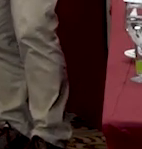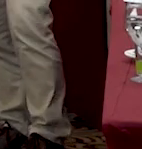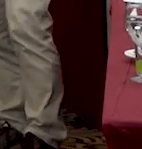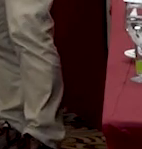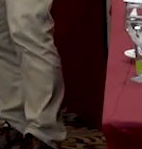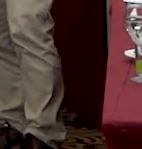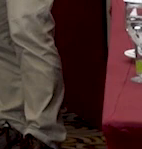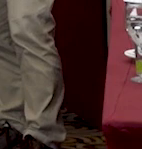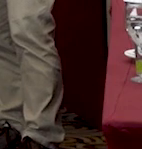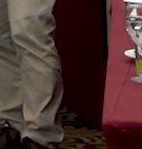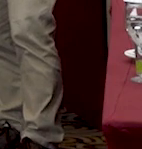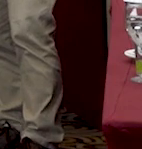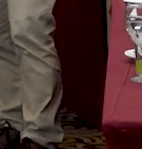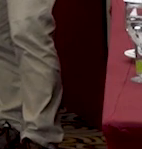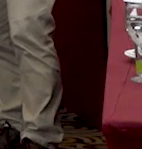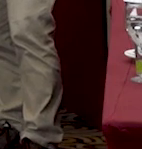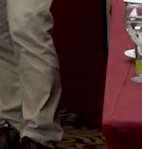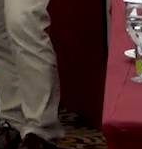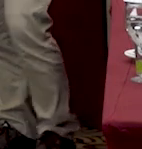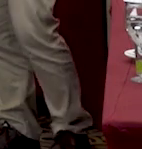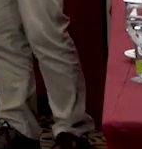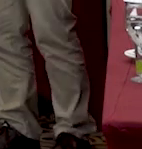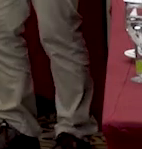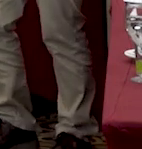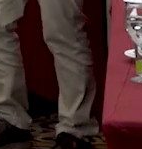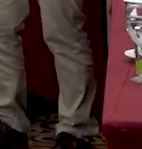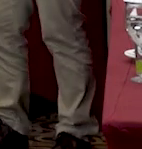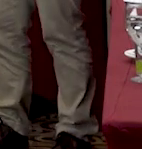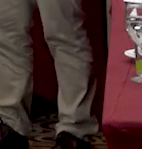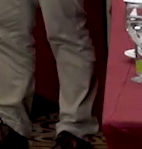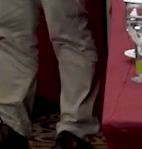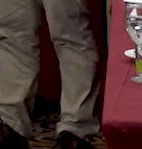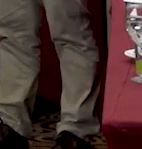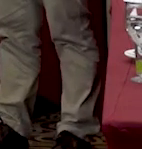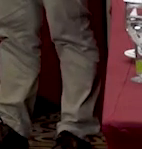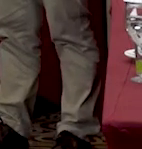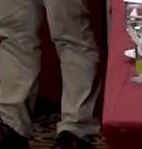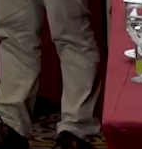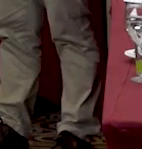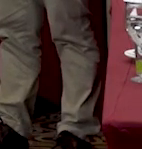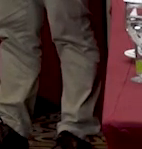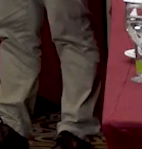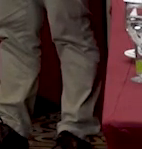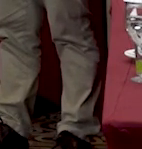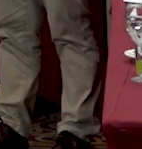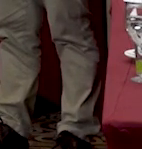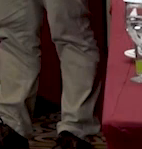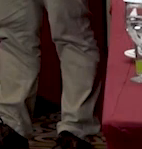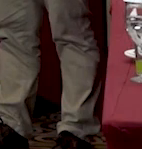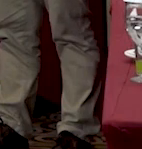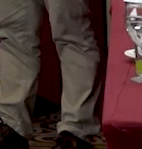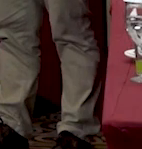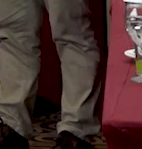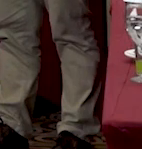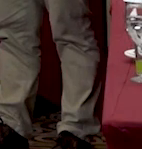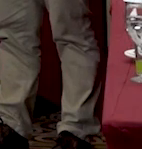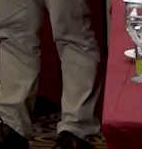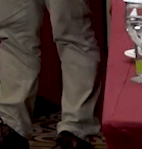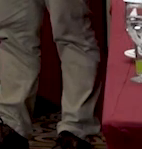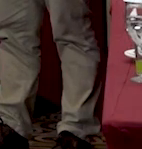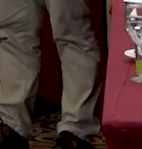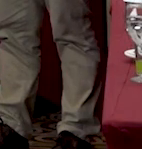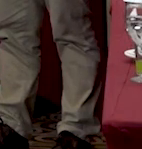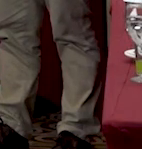dicontohkan terakhir itu tuh ya yang saya inget tuh yang kemarin itu Bu yang kasus di yang